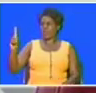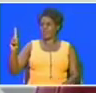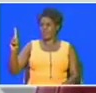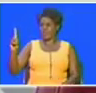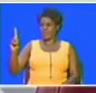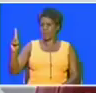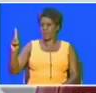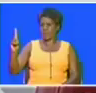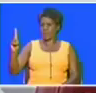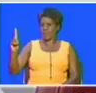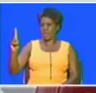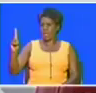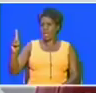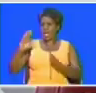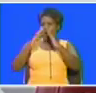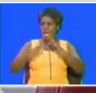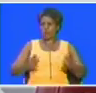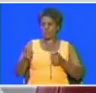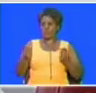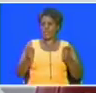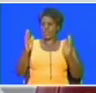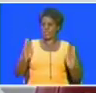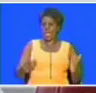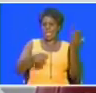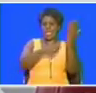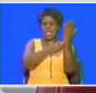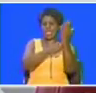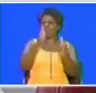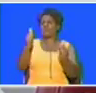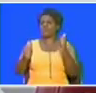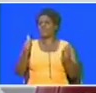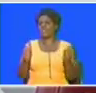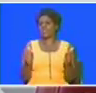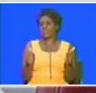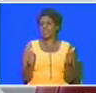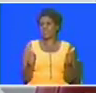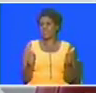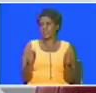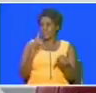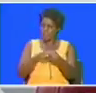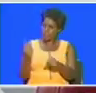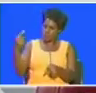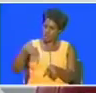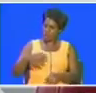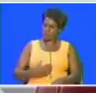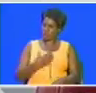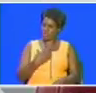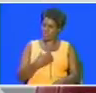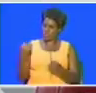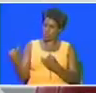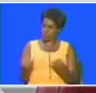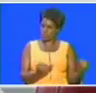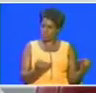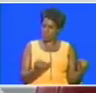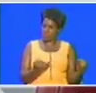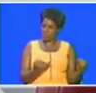Kuna wale ambao wanaita house manager. Je, wanapaswa kuitwa vipi? Ama kijakazi, je, mtu akiingia kwa nyumba kama mgeni, unafanya introduction ya watoto